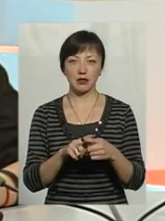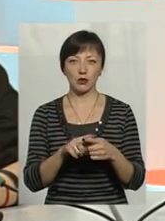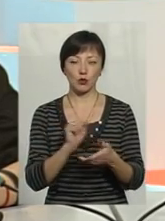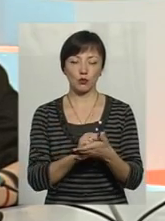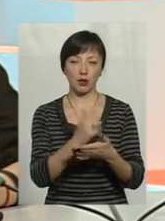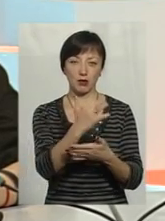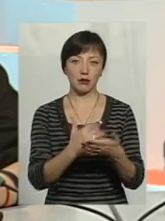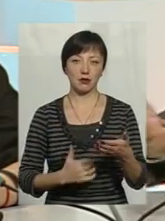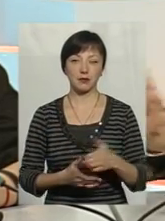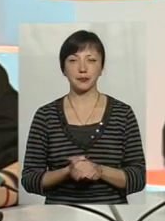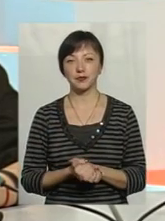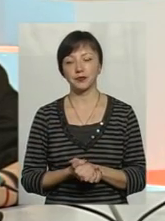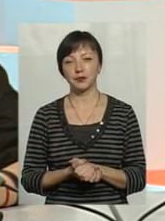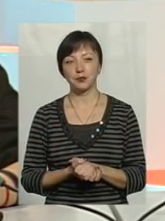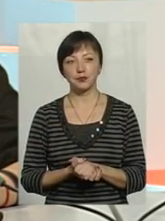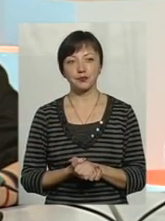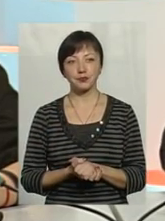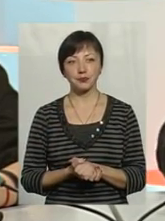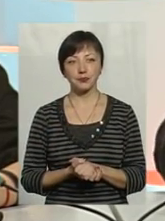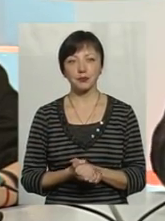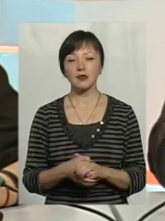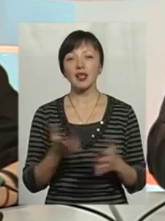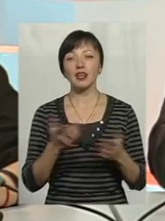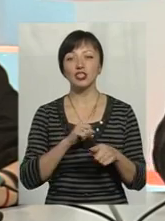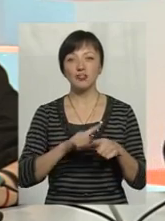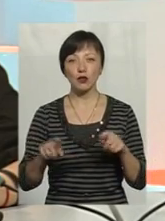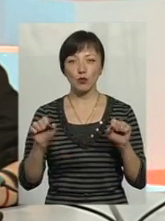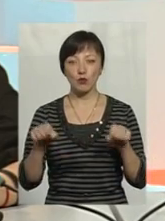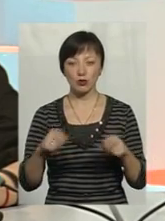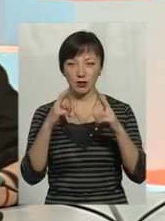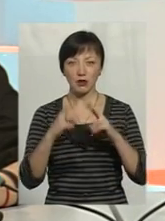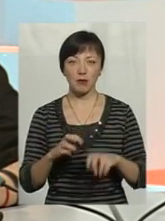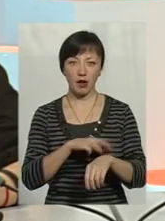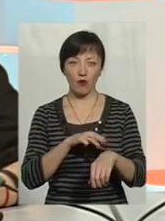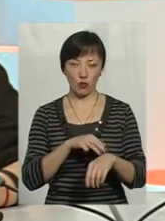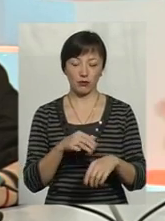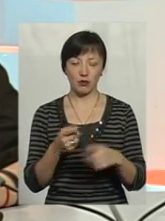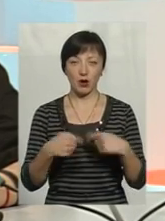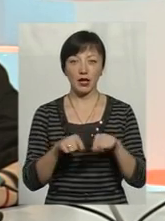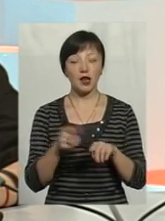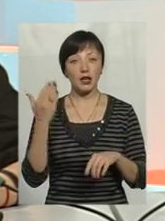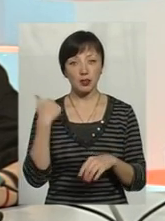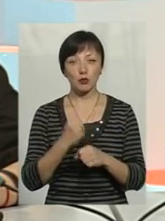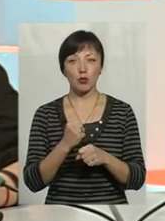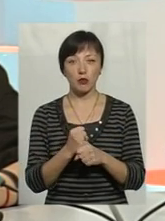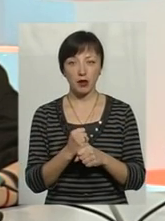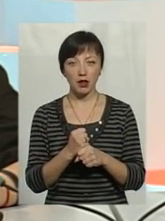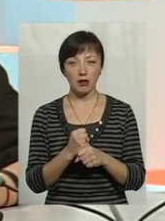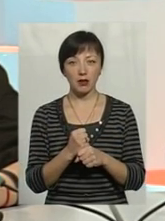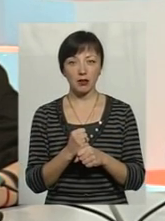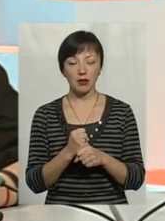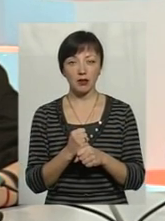матеріали, які швидше могли би проходити юридичну оцінку правоохоронними органами. Що свого часу ми робили